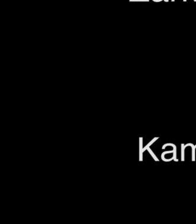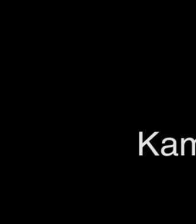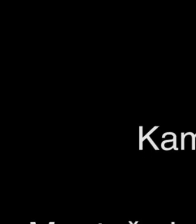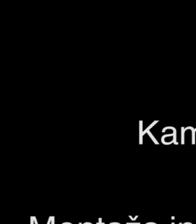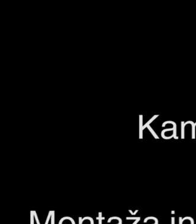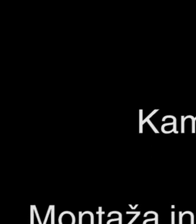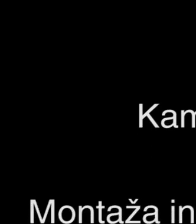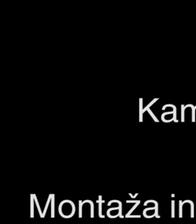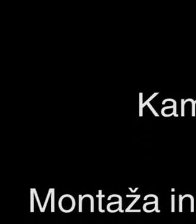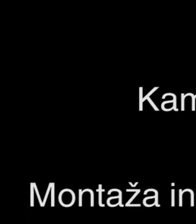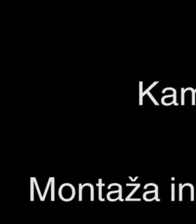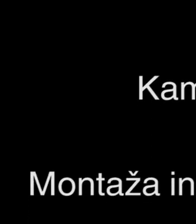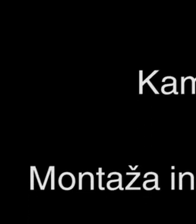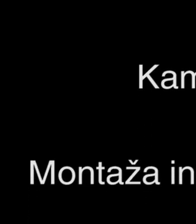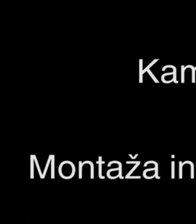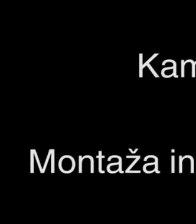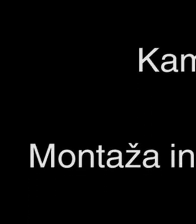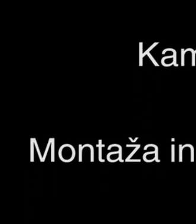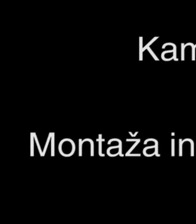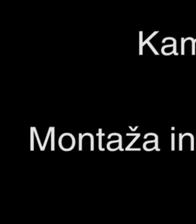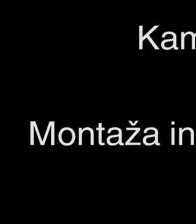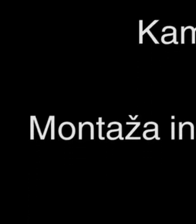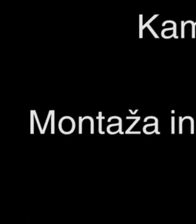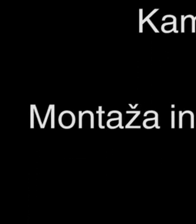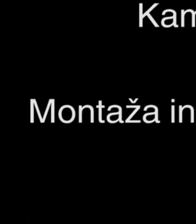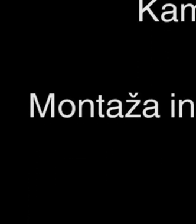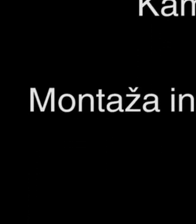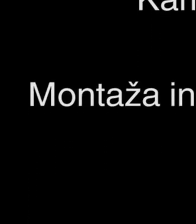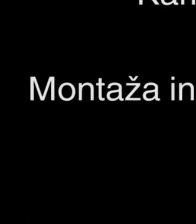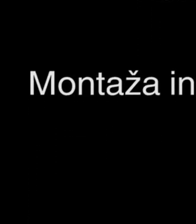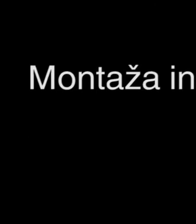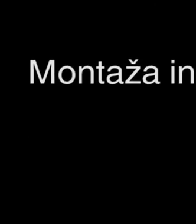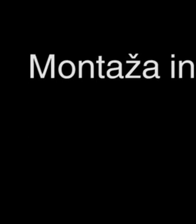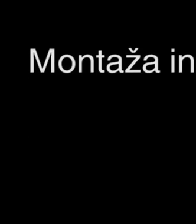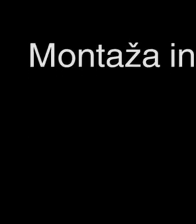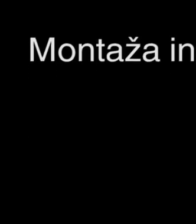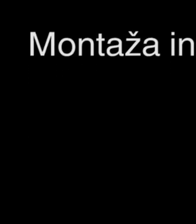veter od juga odnaša, sneg nosijo